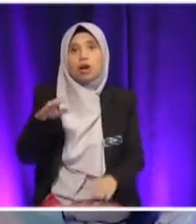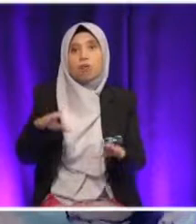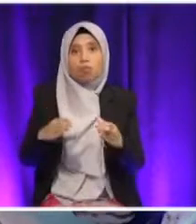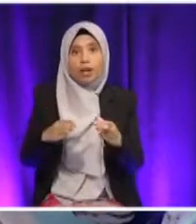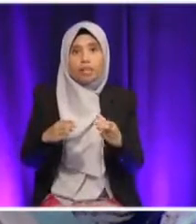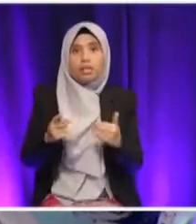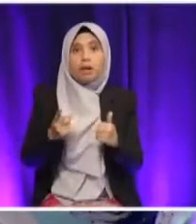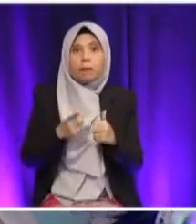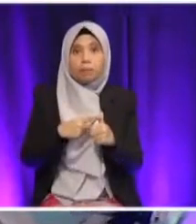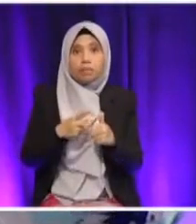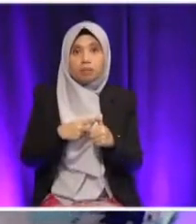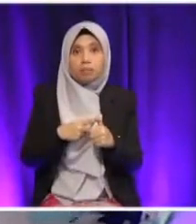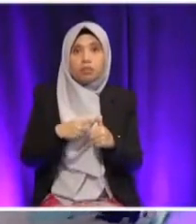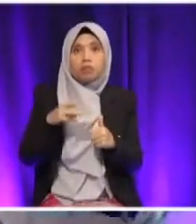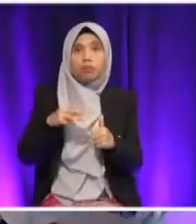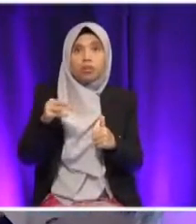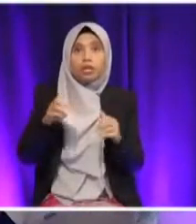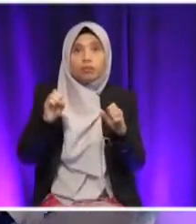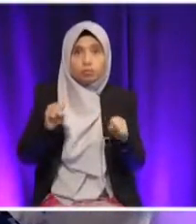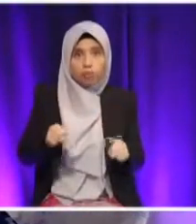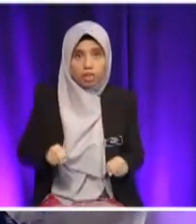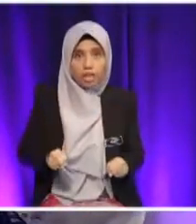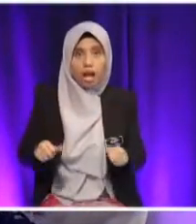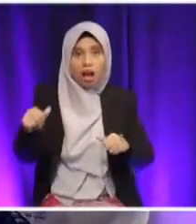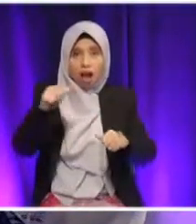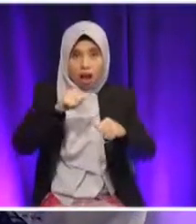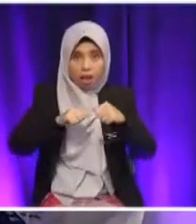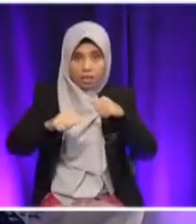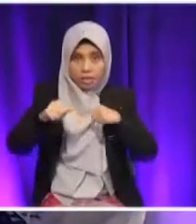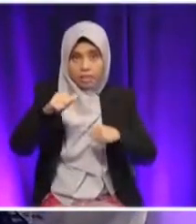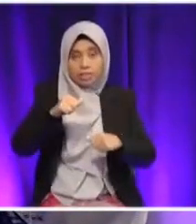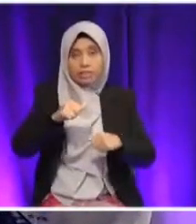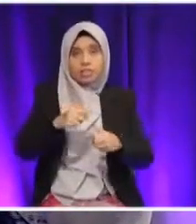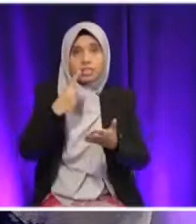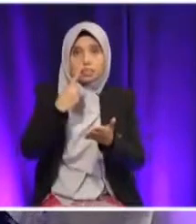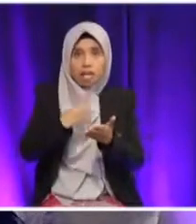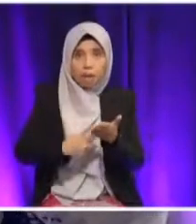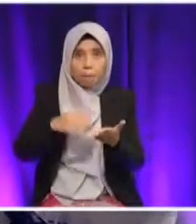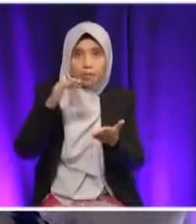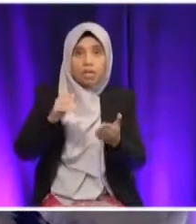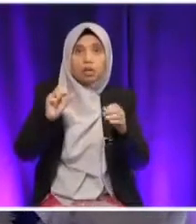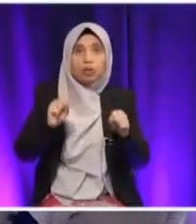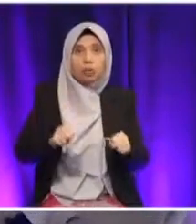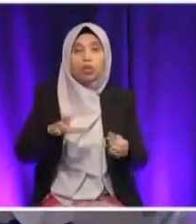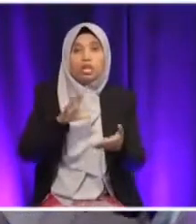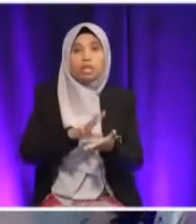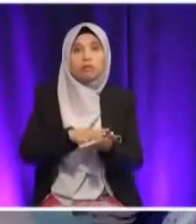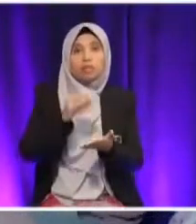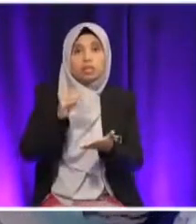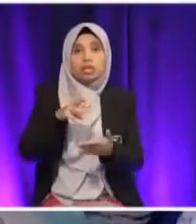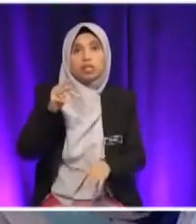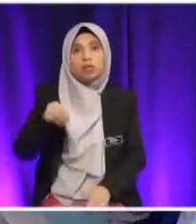kesini peta mobile mudik bule menganalisis aku yang dibeli dipelajari bermakna umure